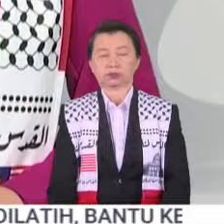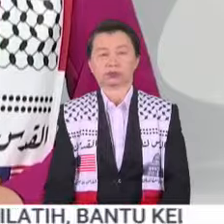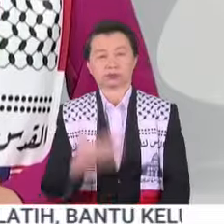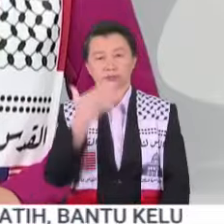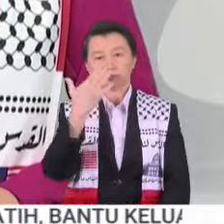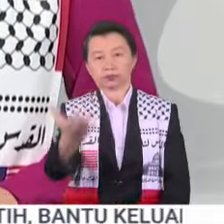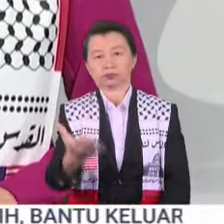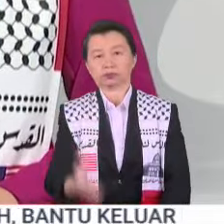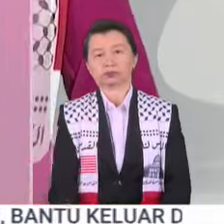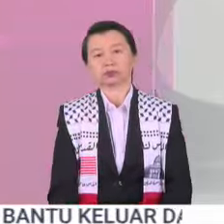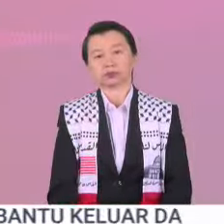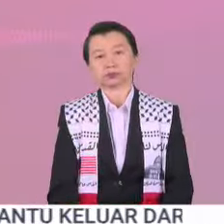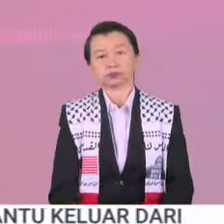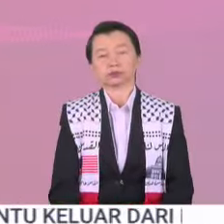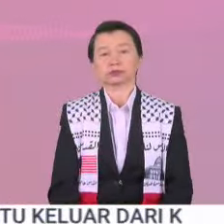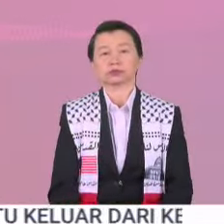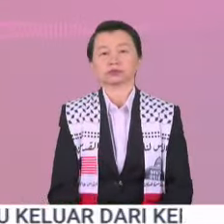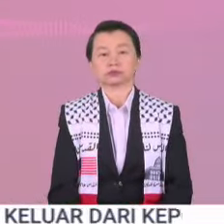Terima kasih Siti.